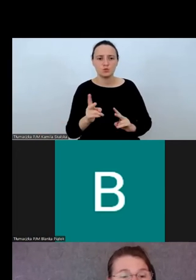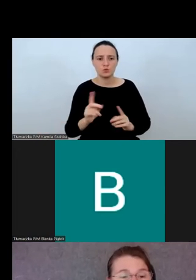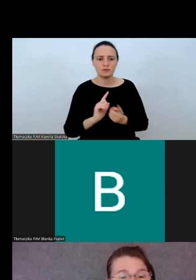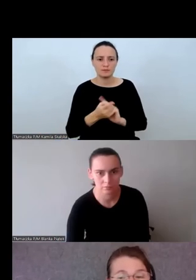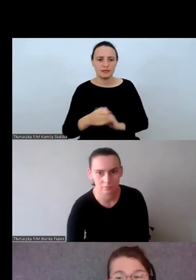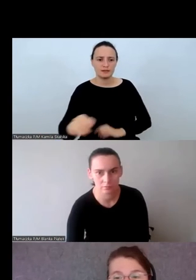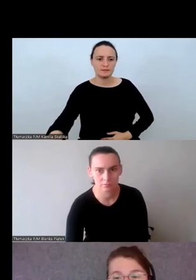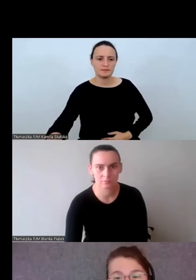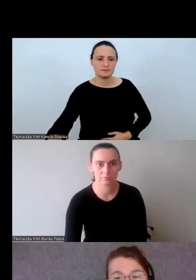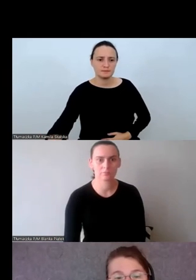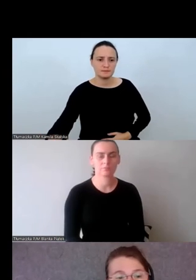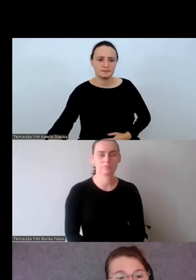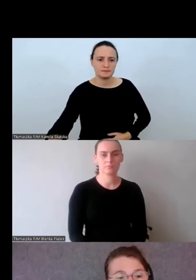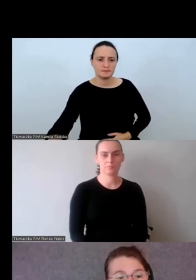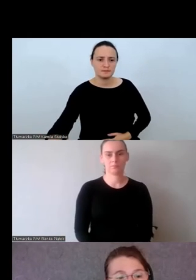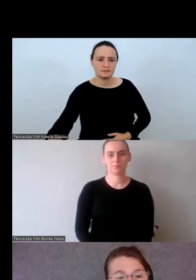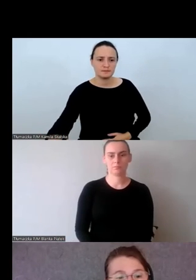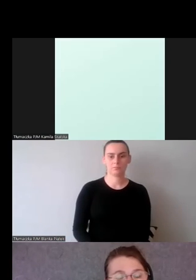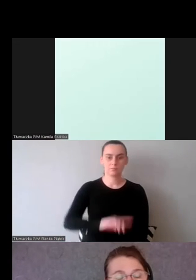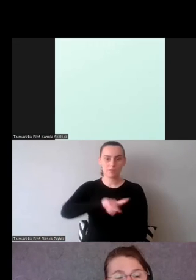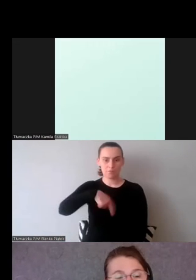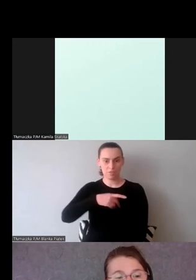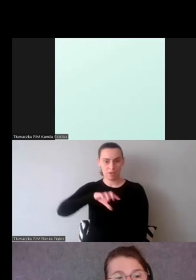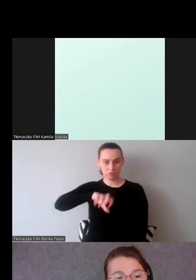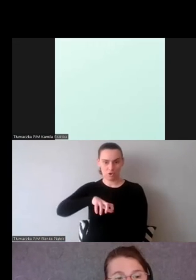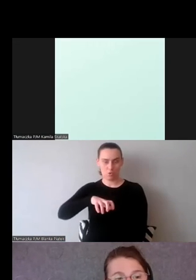I w naszej grupie dominowały kobiety.